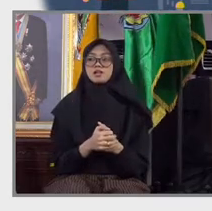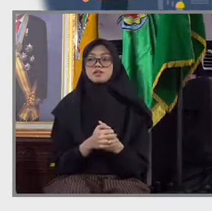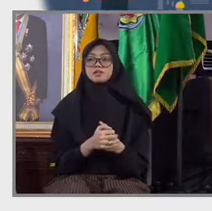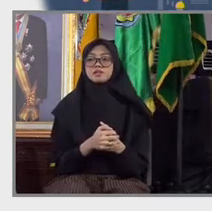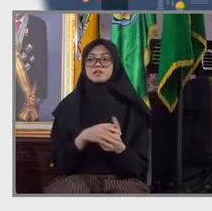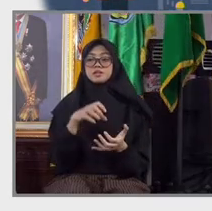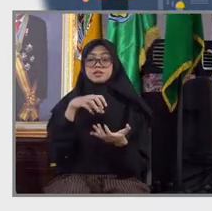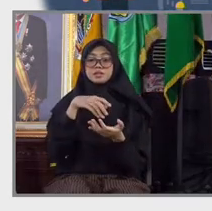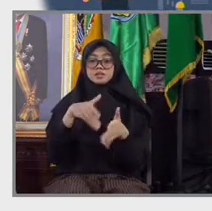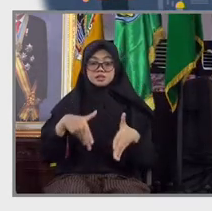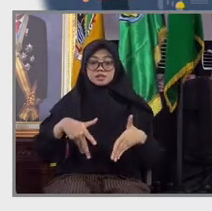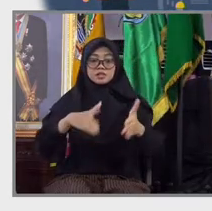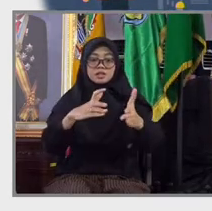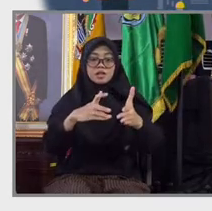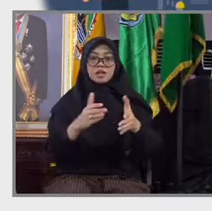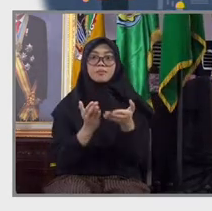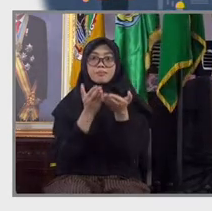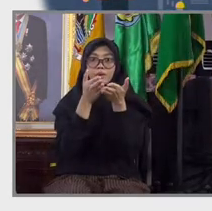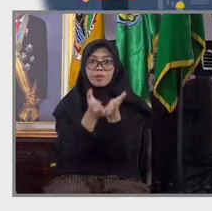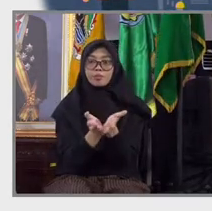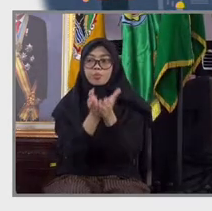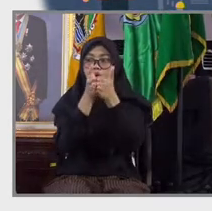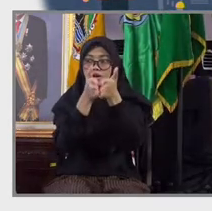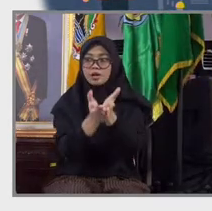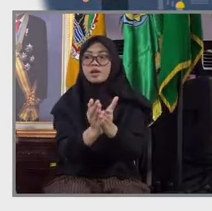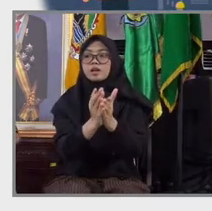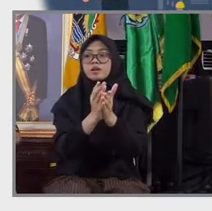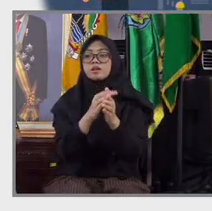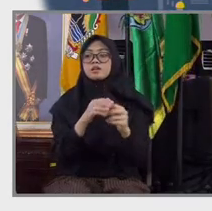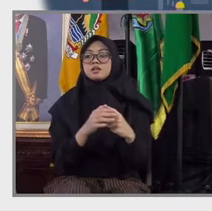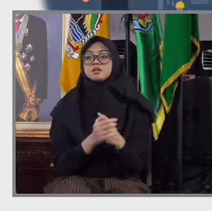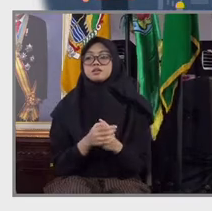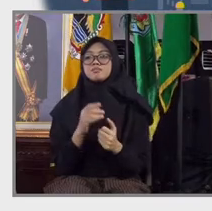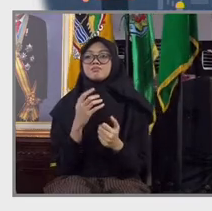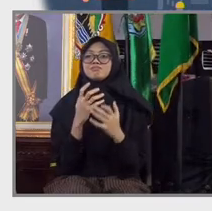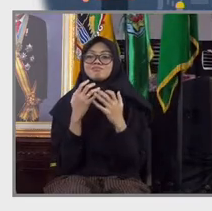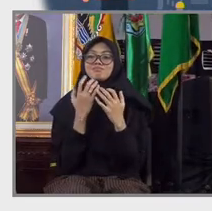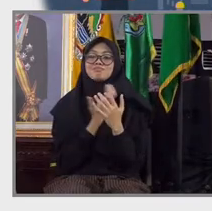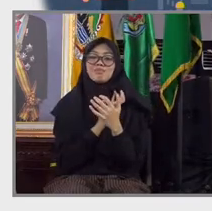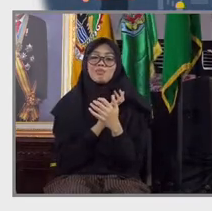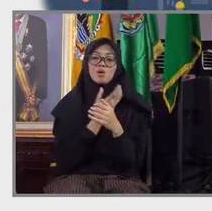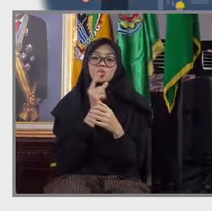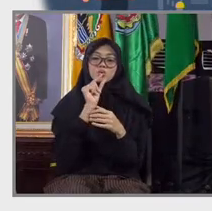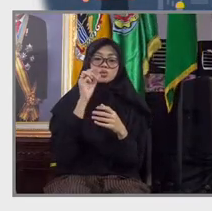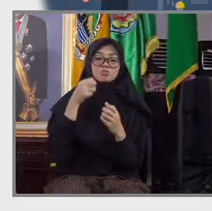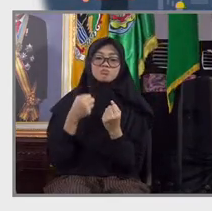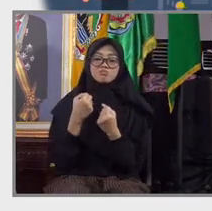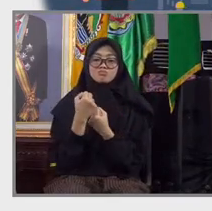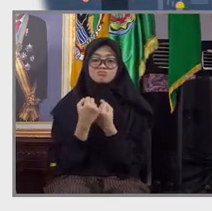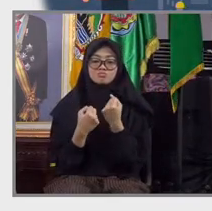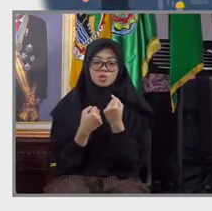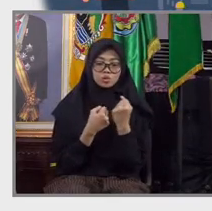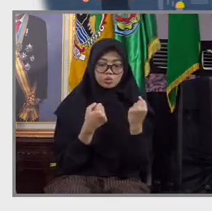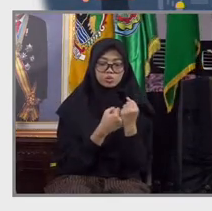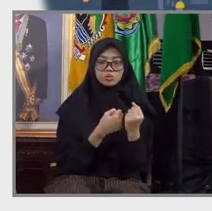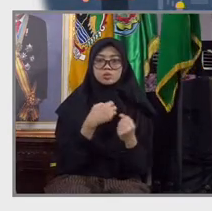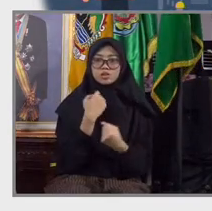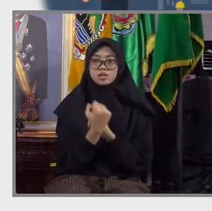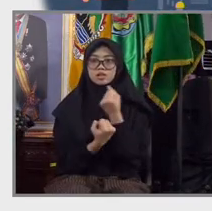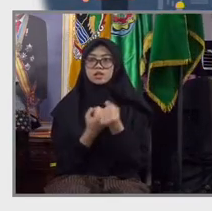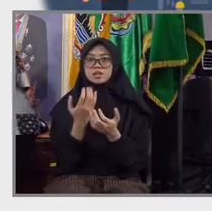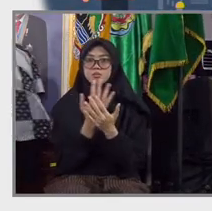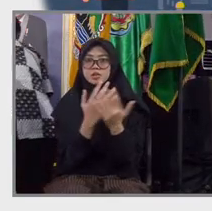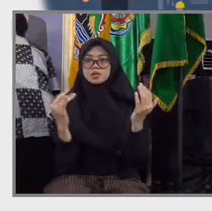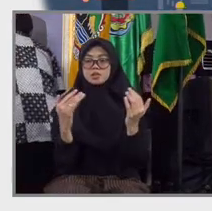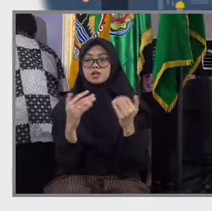pelabuhan juga perlu kita tingkatkan, kita sempurnakan supaya apa bisa mendorong kegiatan-kegiatan sampai ke pelabuhan dan sebagainya.